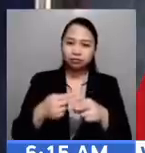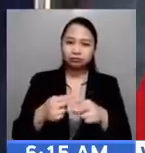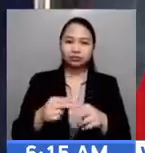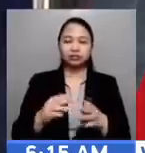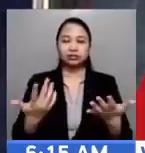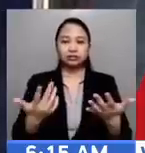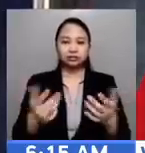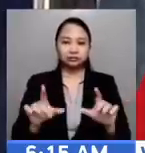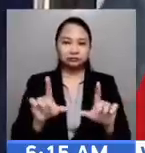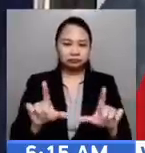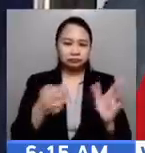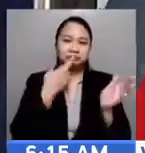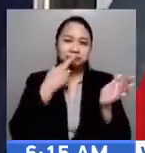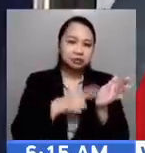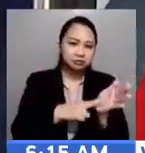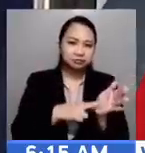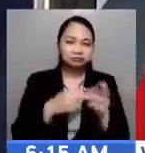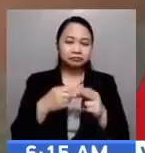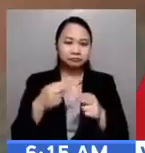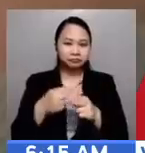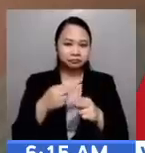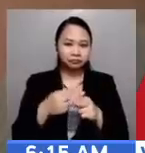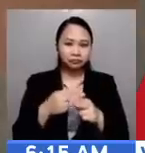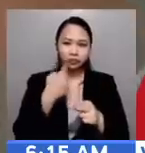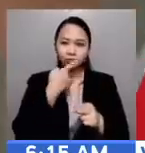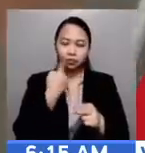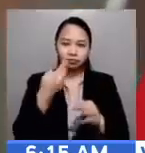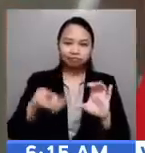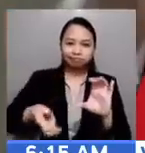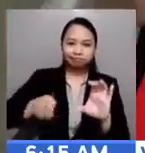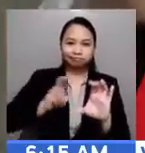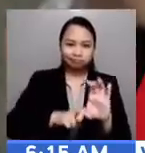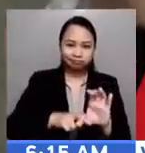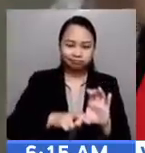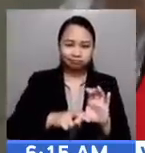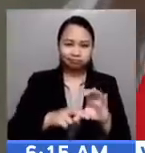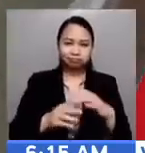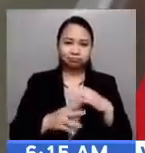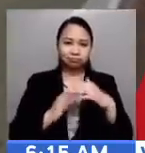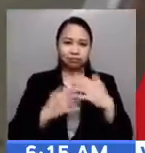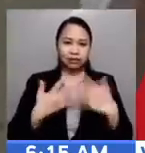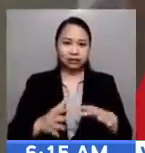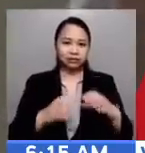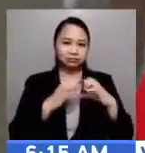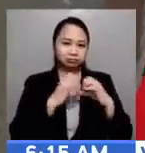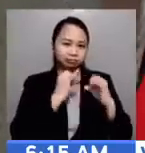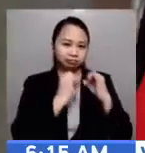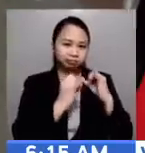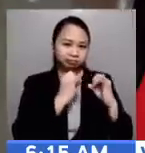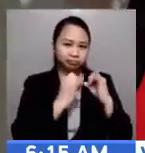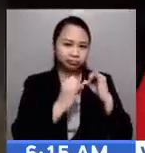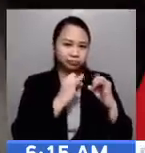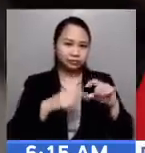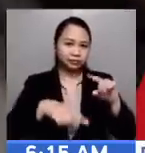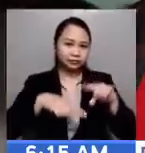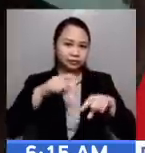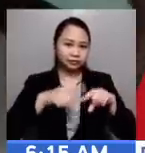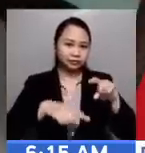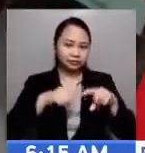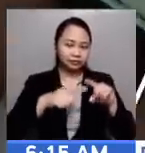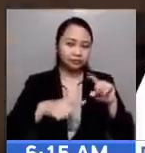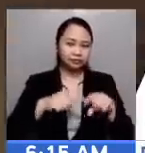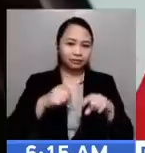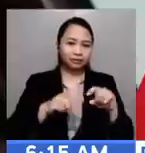nung sumakay po yung pasahero. Nakausap din ng GMA Integrated News ang kaibigan at katrabaho ni Jennifer. Sa mga